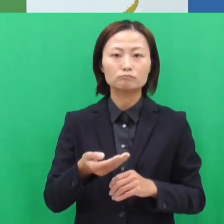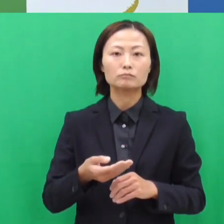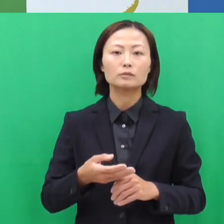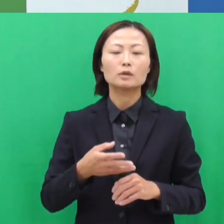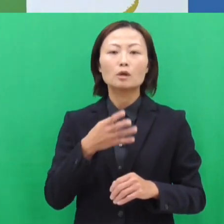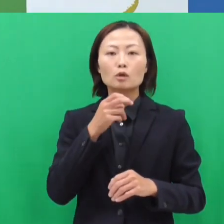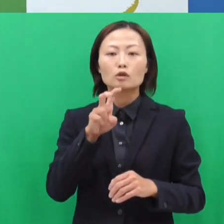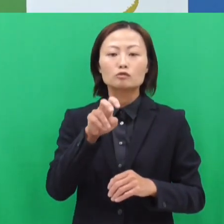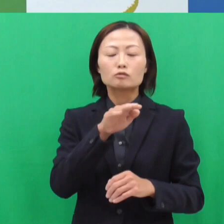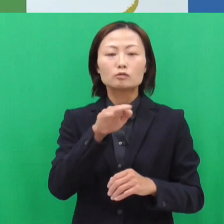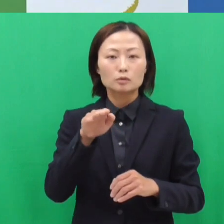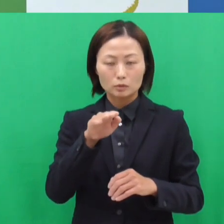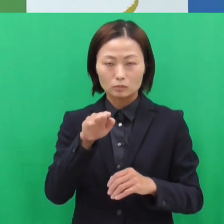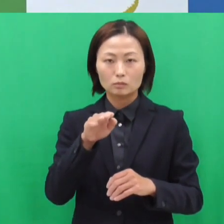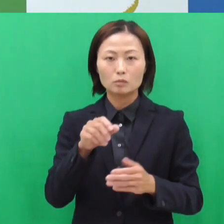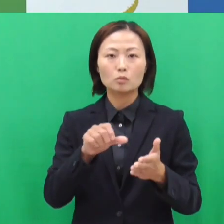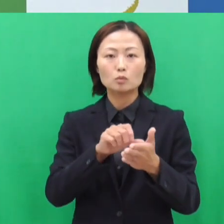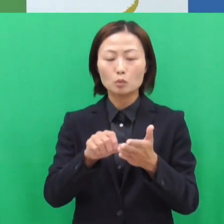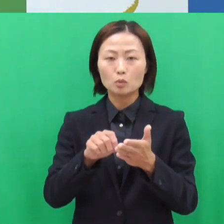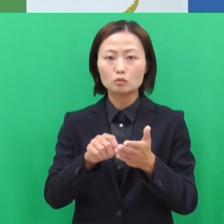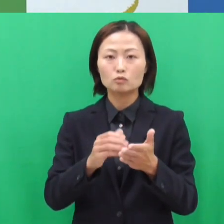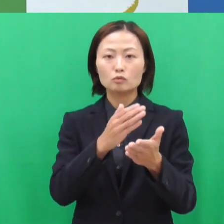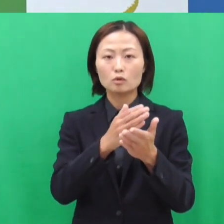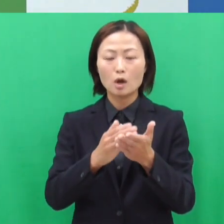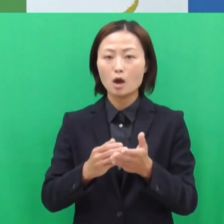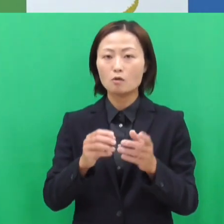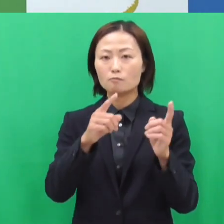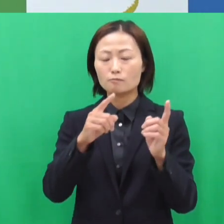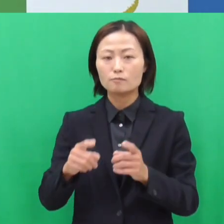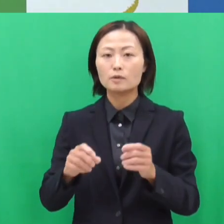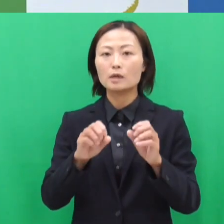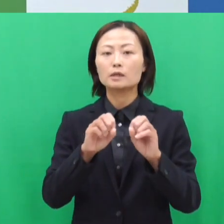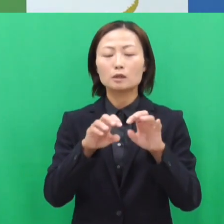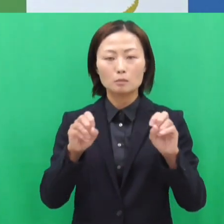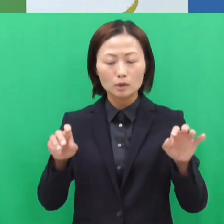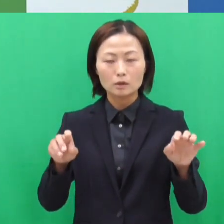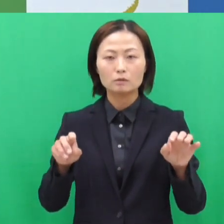歳以内の音楽キャンペーンという会社員ですけれども